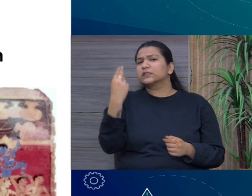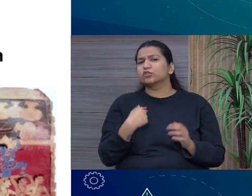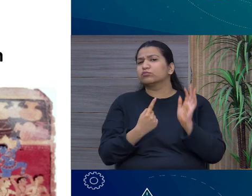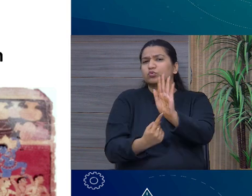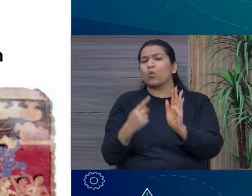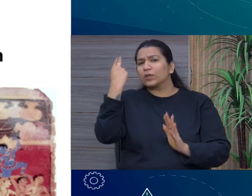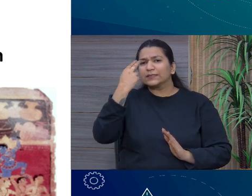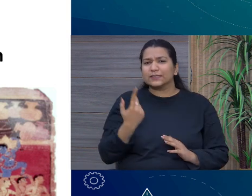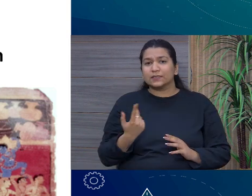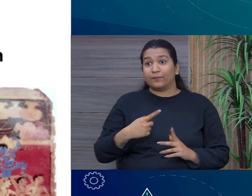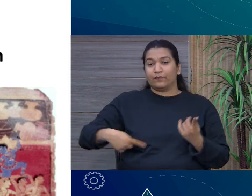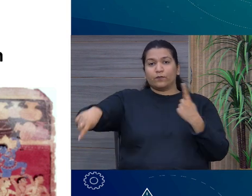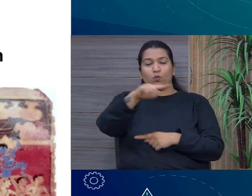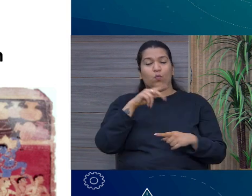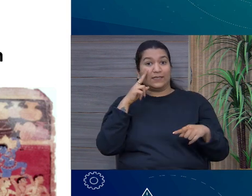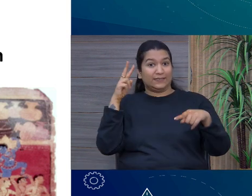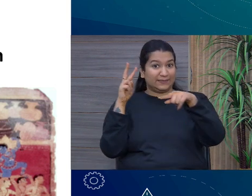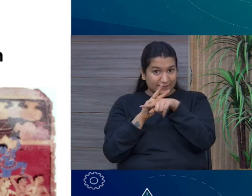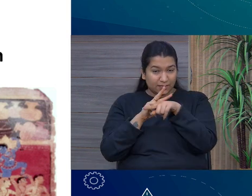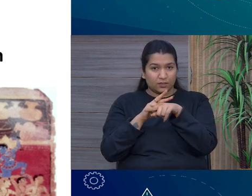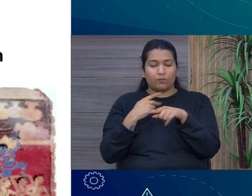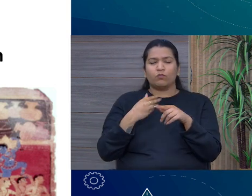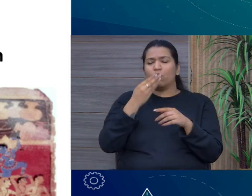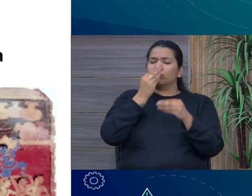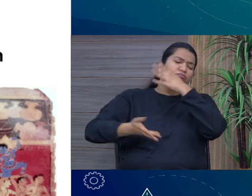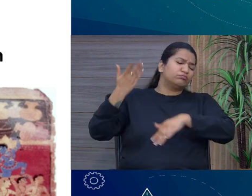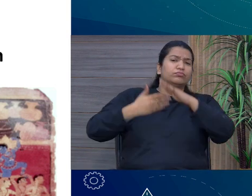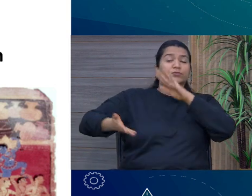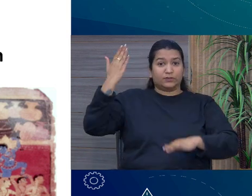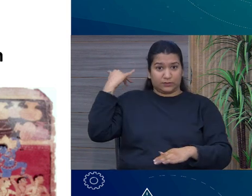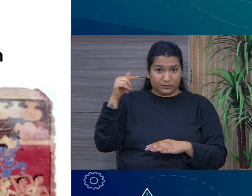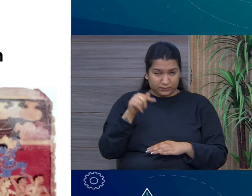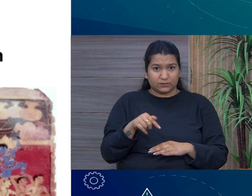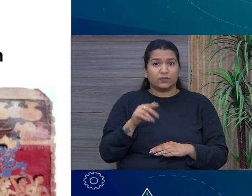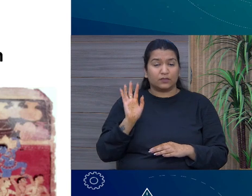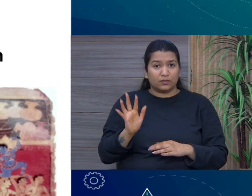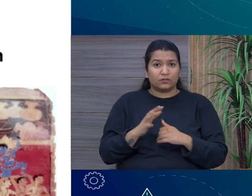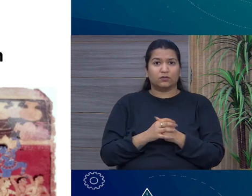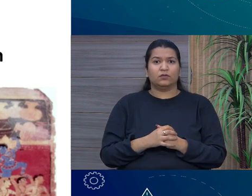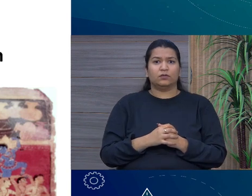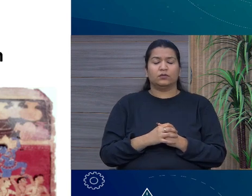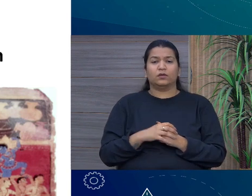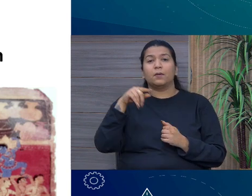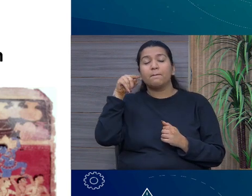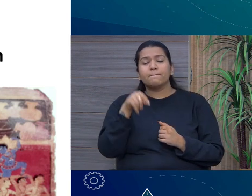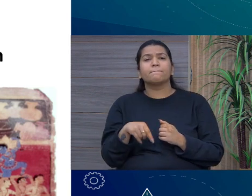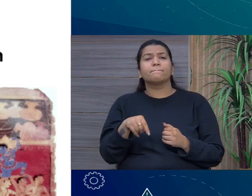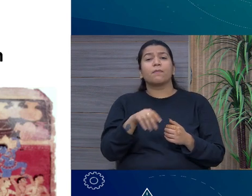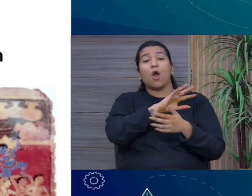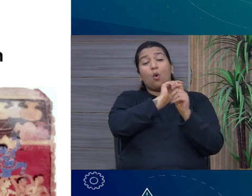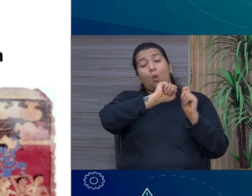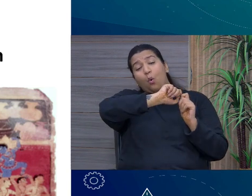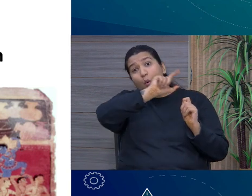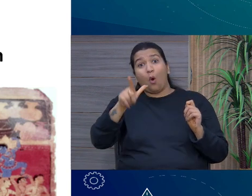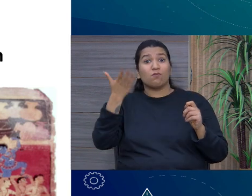पर्टिकुलरली मोटो ये था कि जो हमारे पुराणों में है, जो हमारी माइथोलॉजी के अंदर चीज़ें हैं मैन्युस्क्रिप्ट के अंदर, उन सभी को